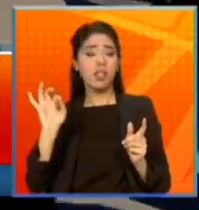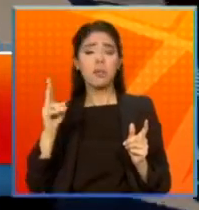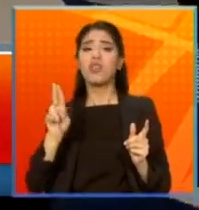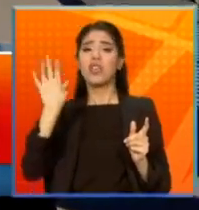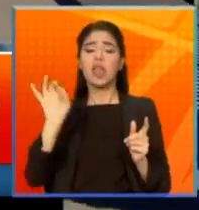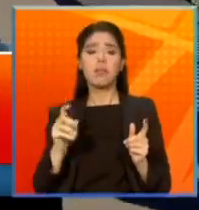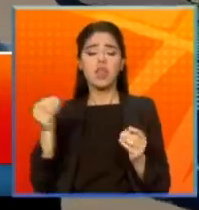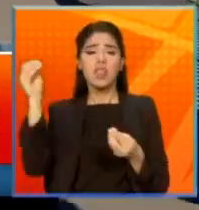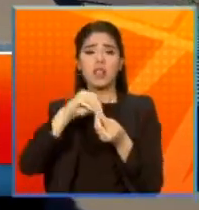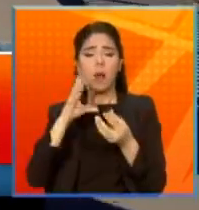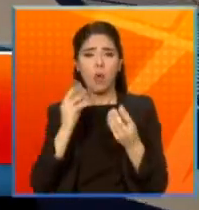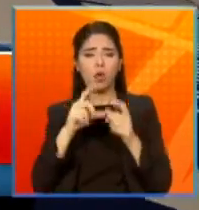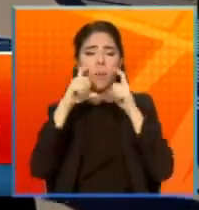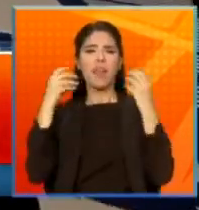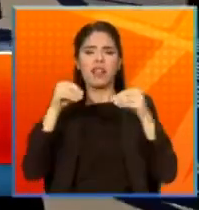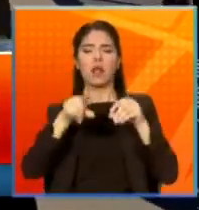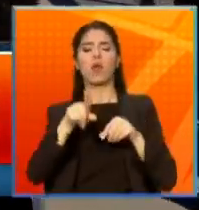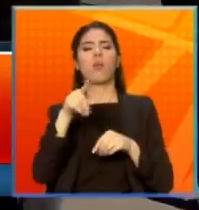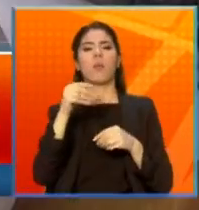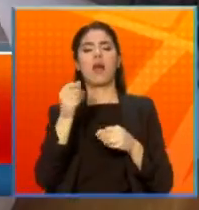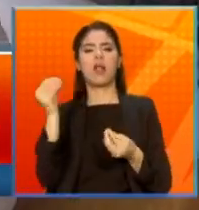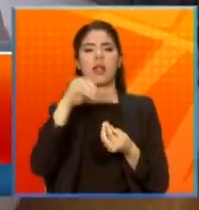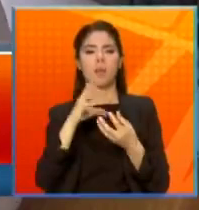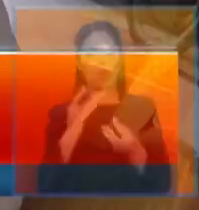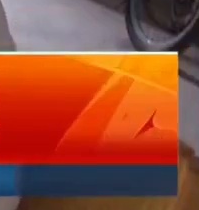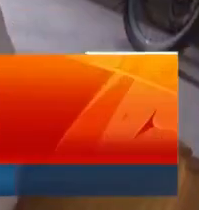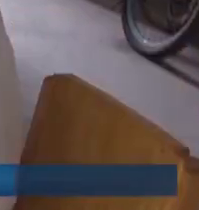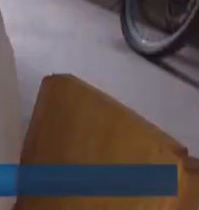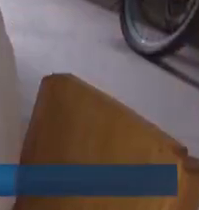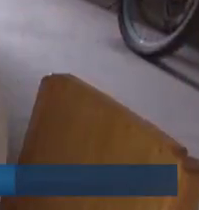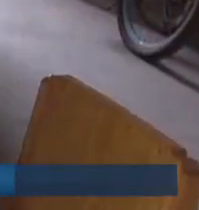çıktı. Türkiye'ye gelmemesini umuyorum. Umarım gelmez.